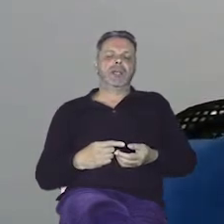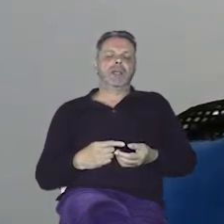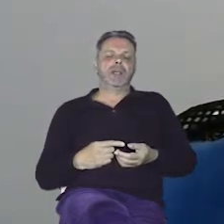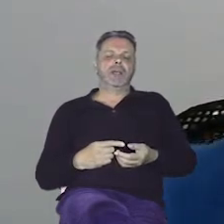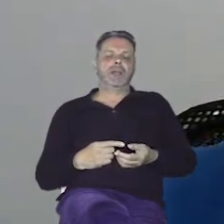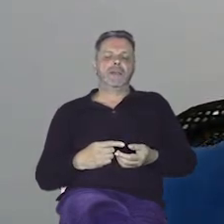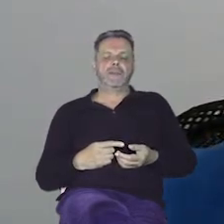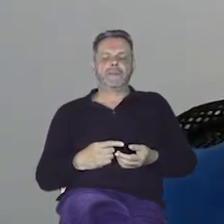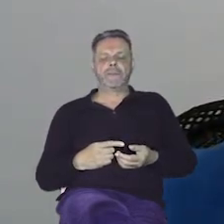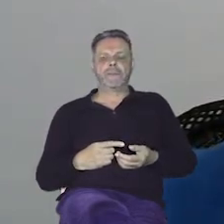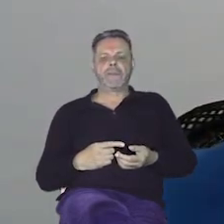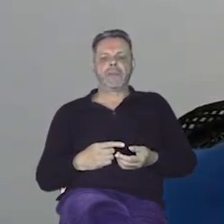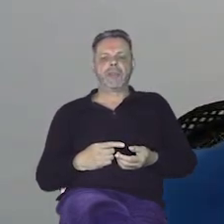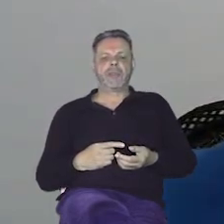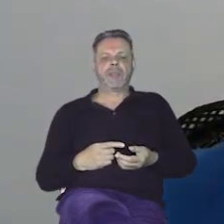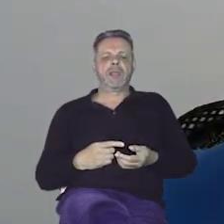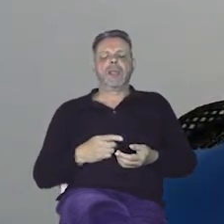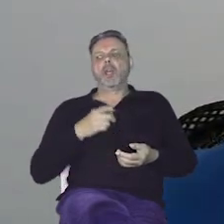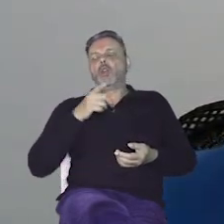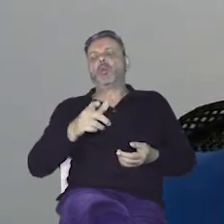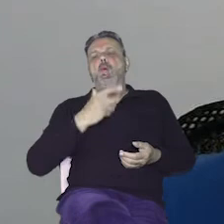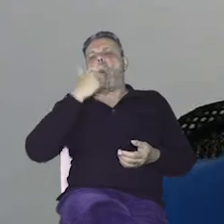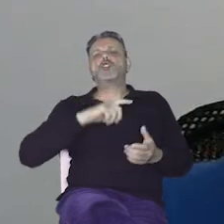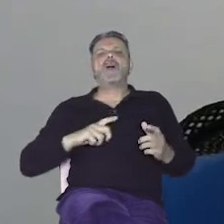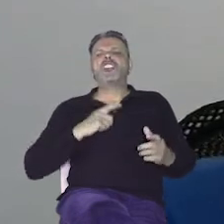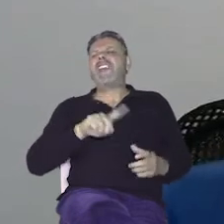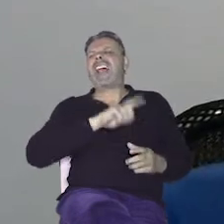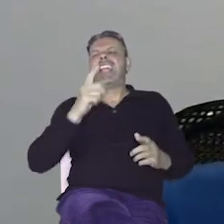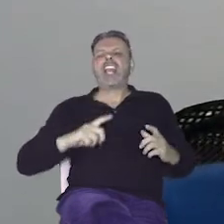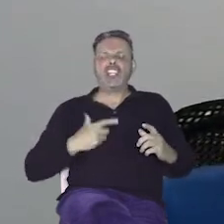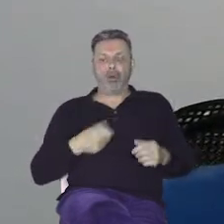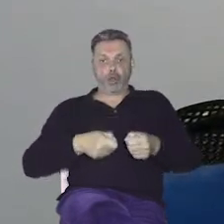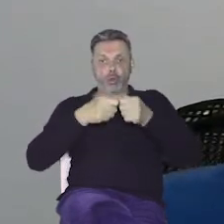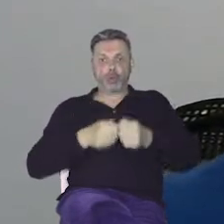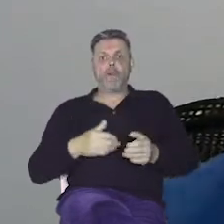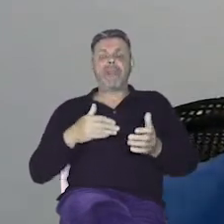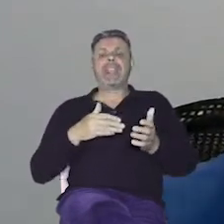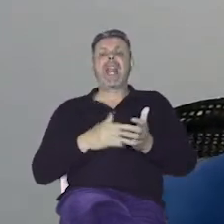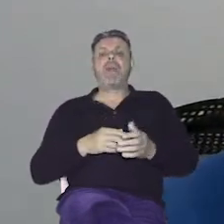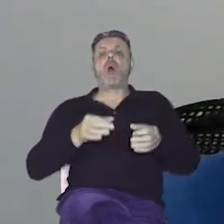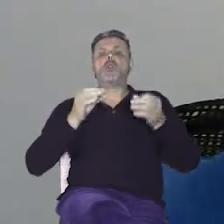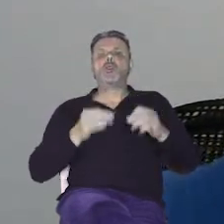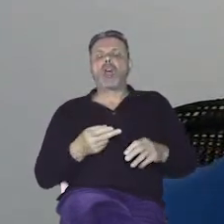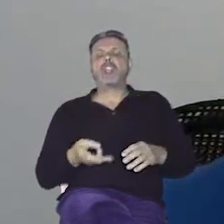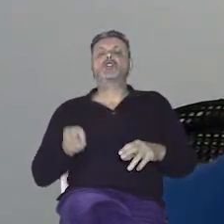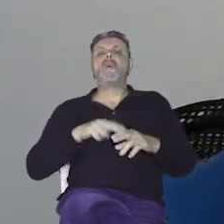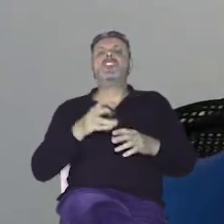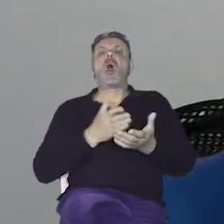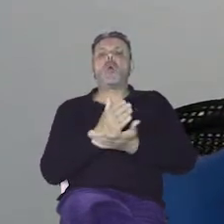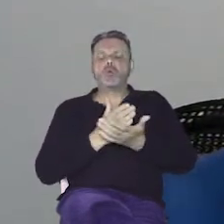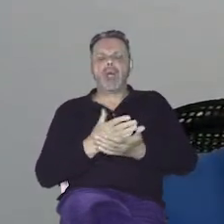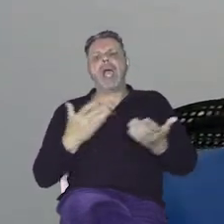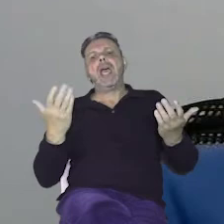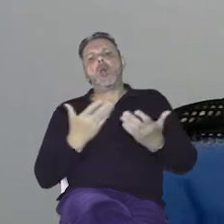svoj život ili dio svoga života. I da društvo zapravo bi trebalo osigurati što više tih usluga kojima